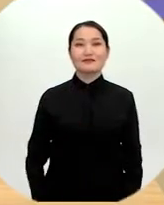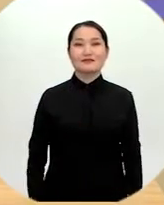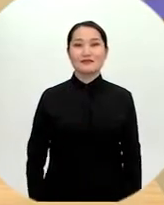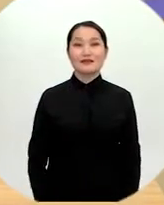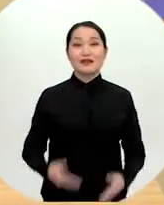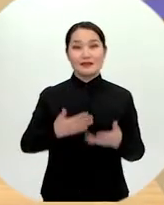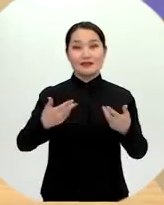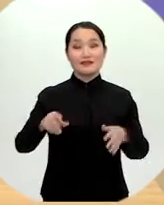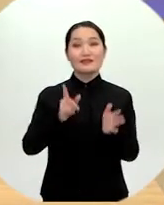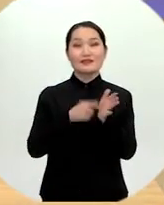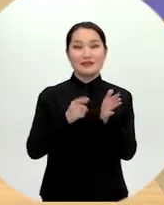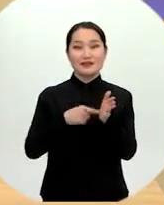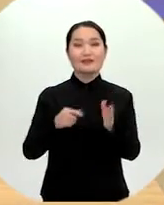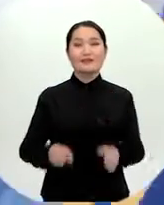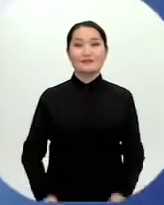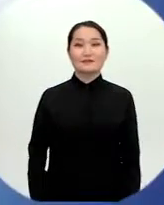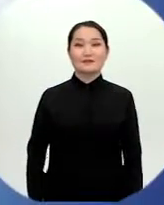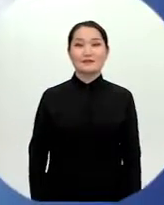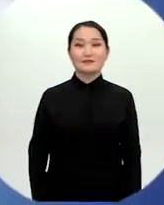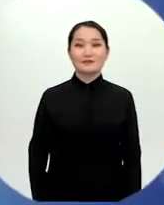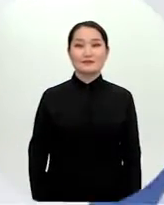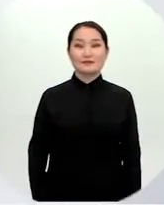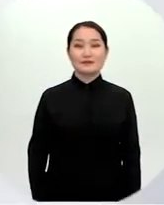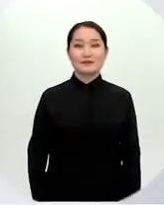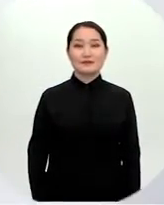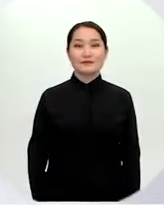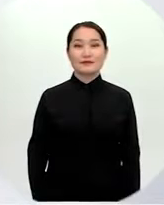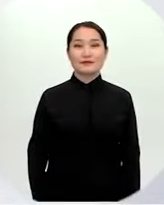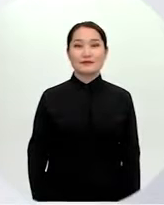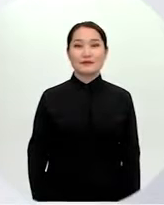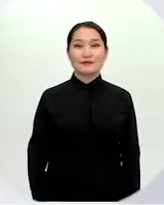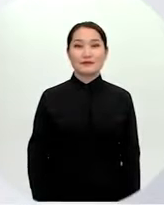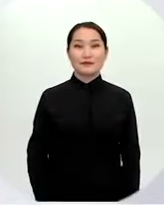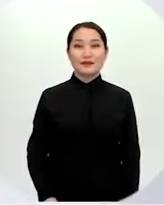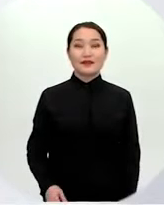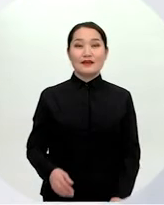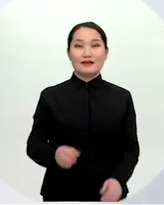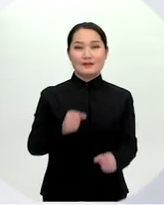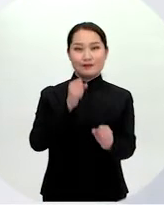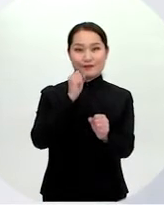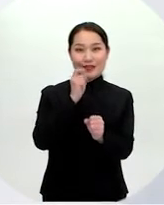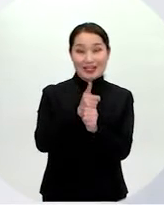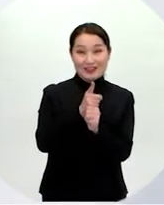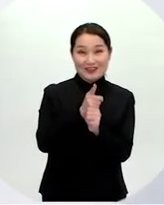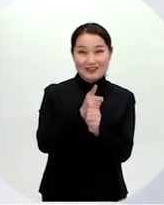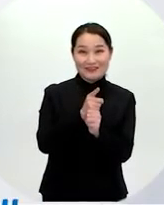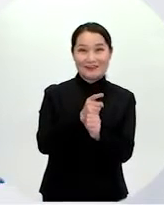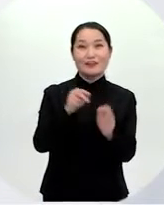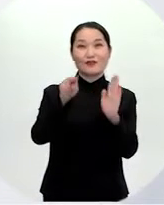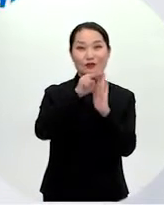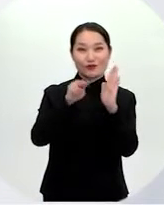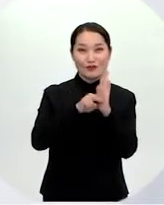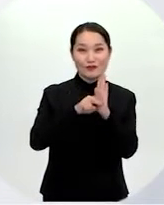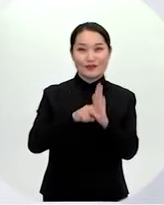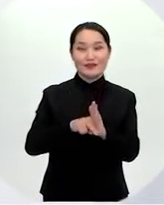хэрэглэгдэхүүнүүд маань бидэрт одоо хэрэг болох нэ. За тэгээд багш нь мэдээж технологийн хичээл учраас аюулгүй